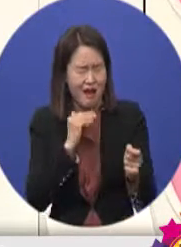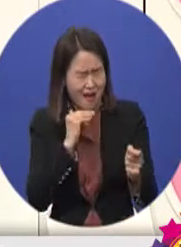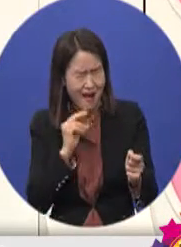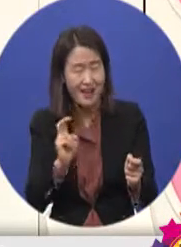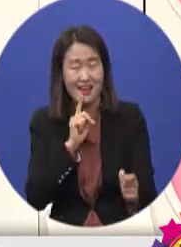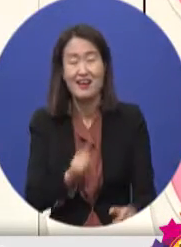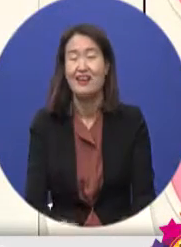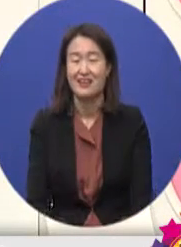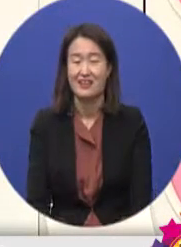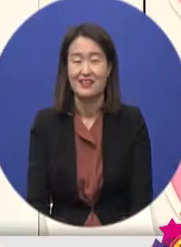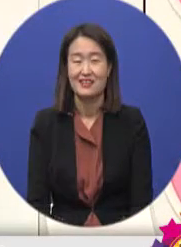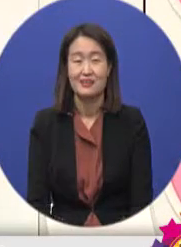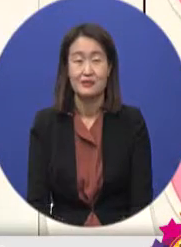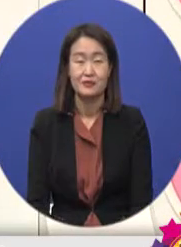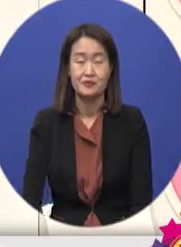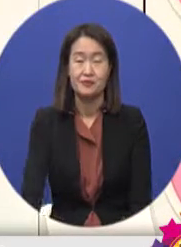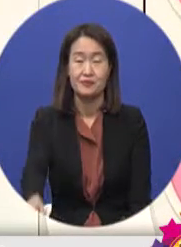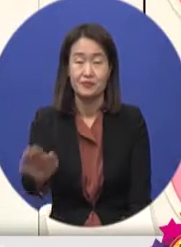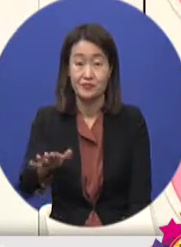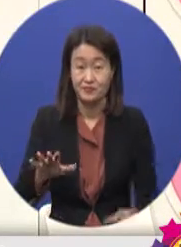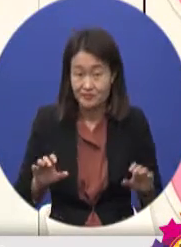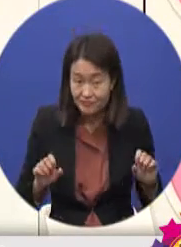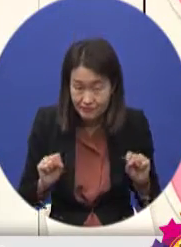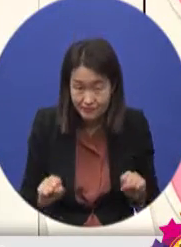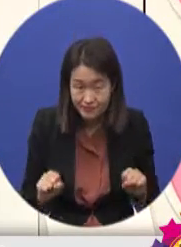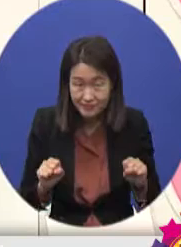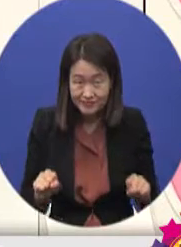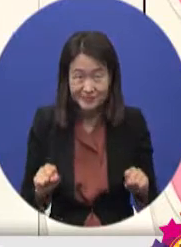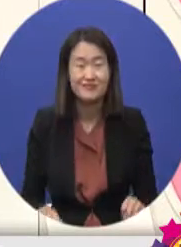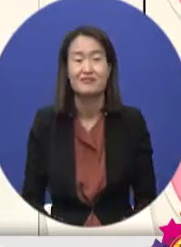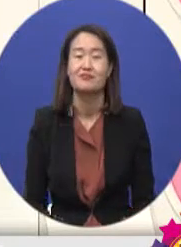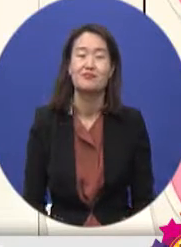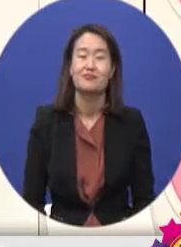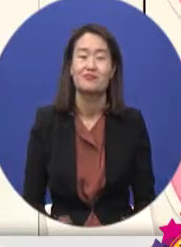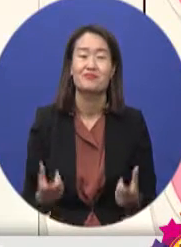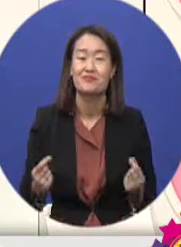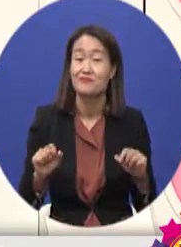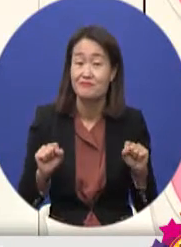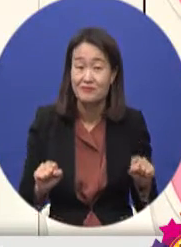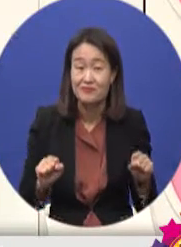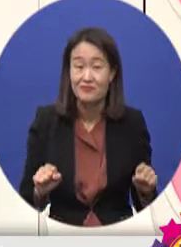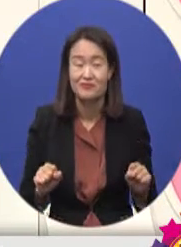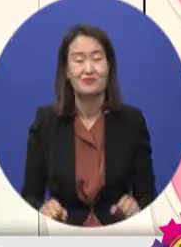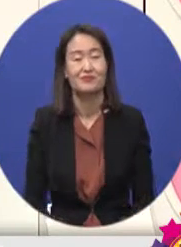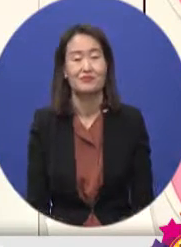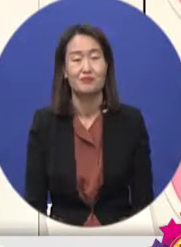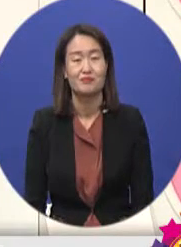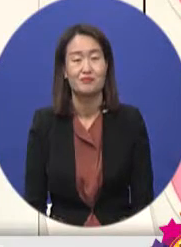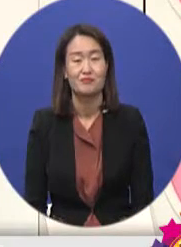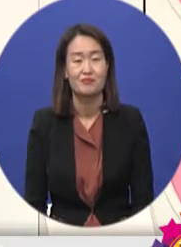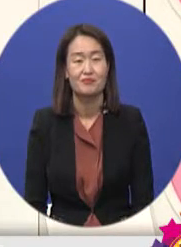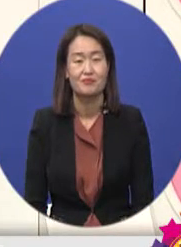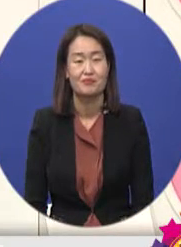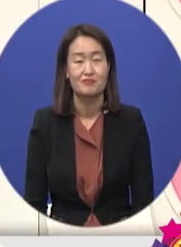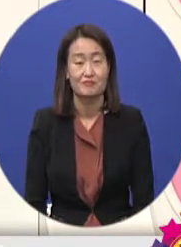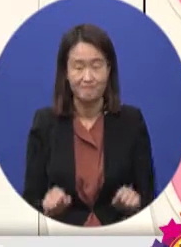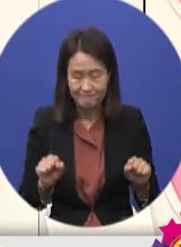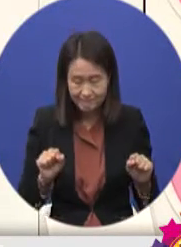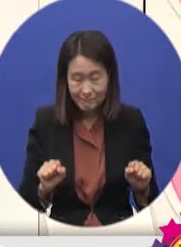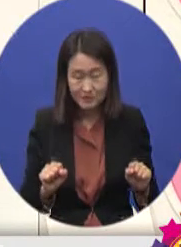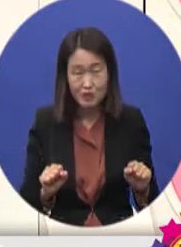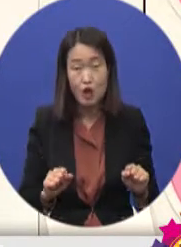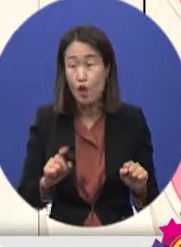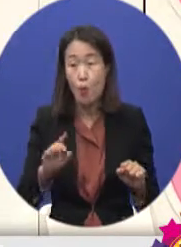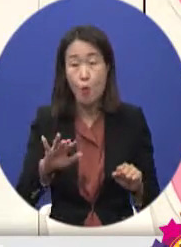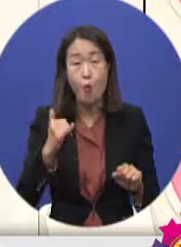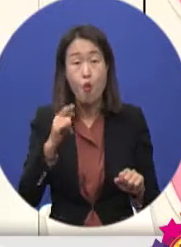기다리셨어요. 안녕하세요. 여보세요? 네, 안녕하세요. 예, 안녕하십니까?